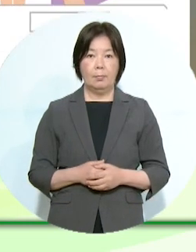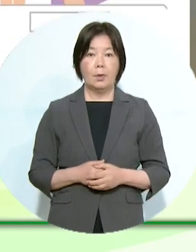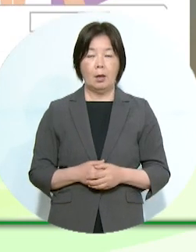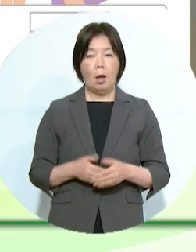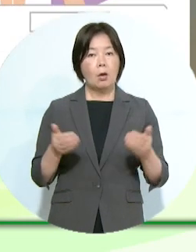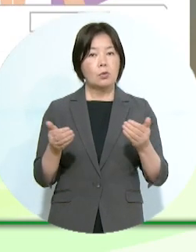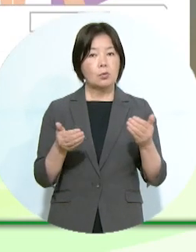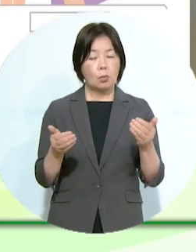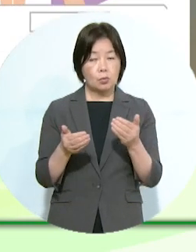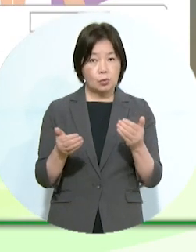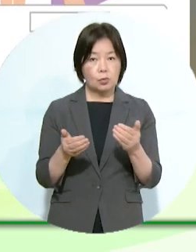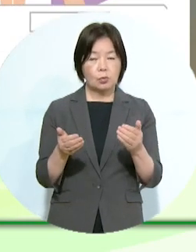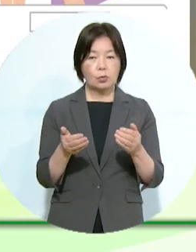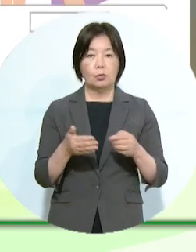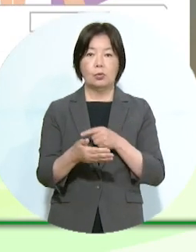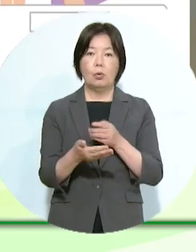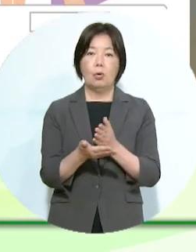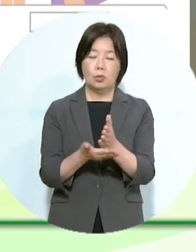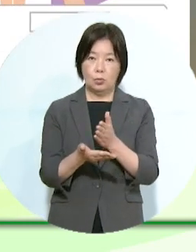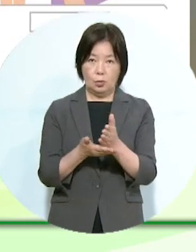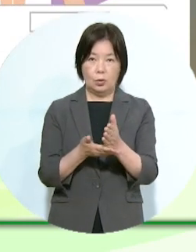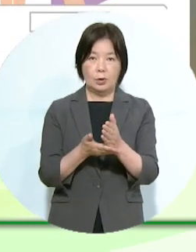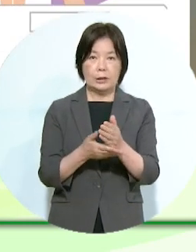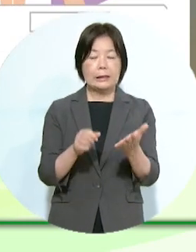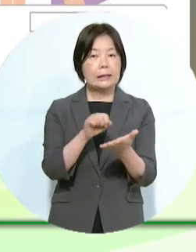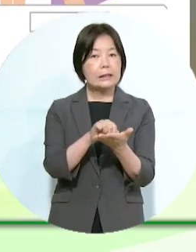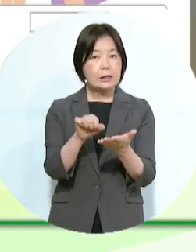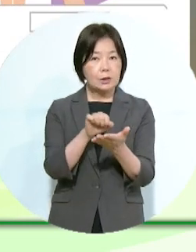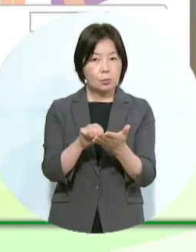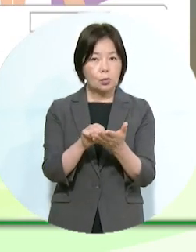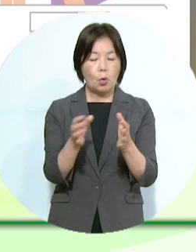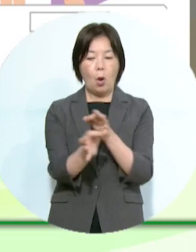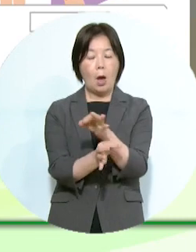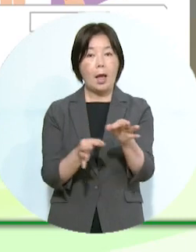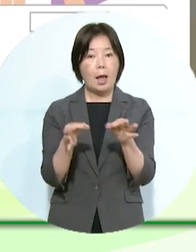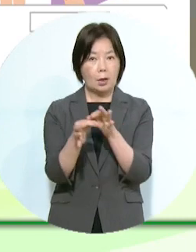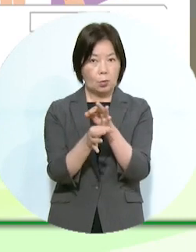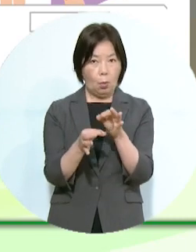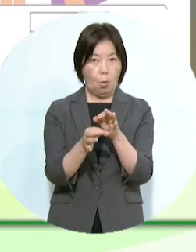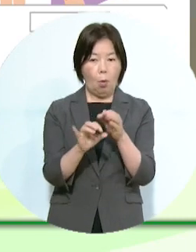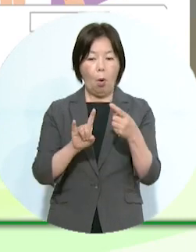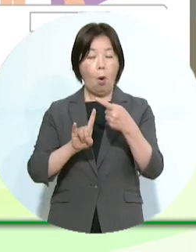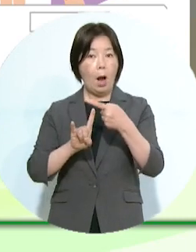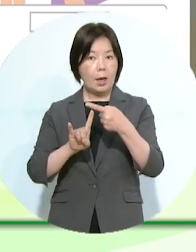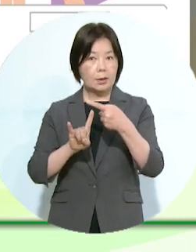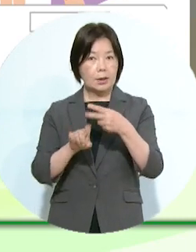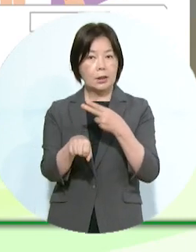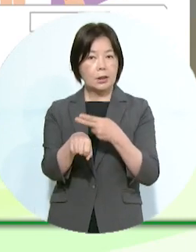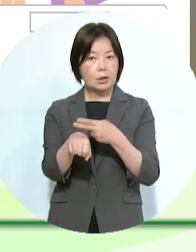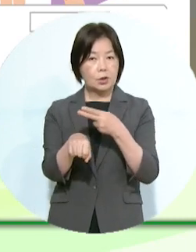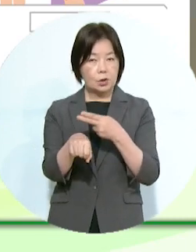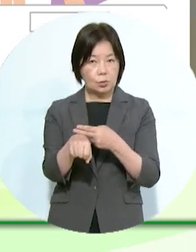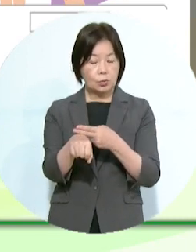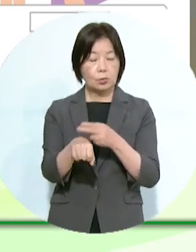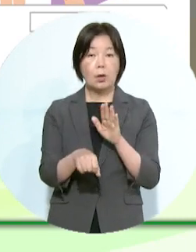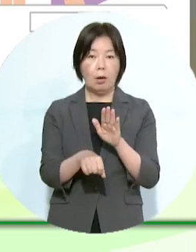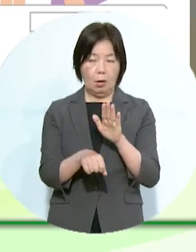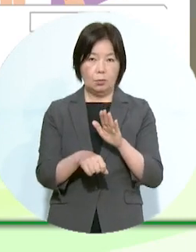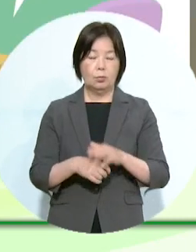主な派遣職種には事務職、営業職、IT 技術職などがあること、